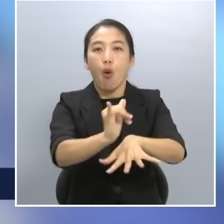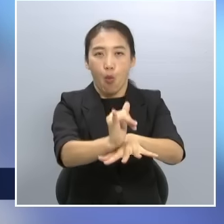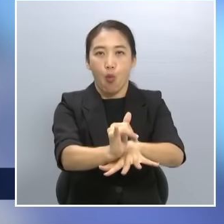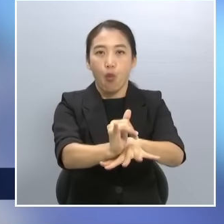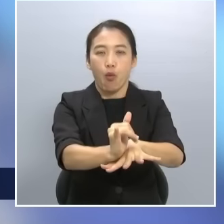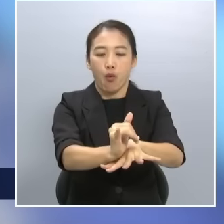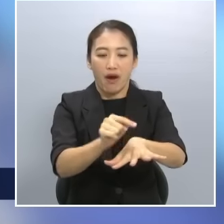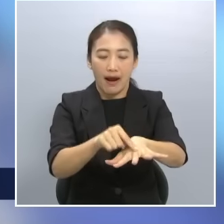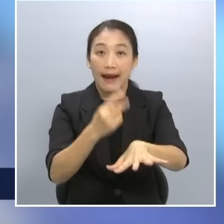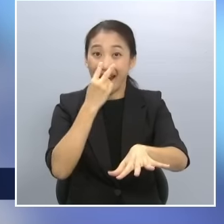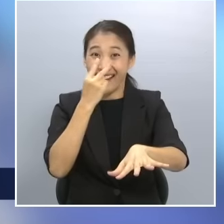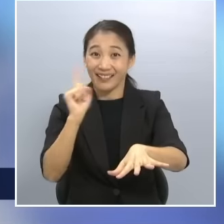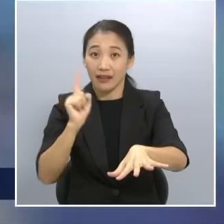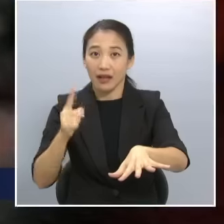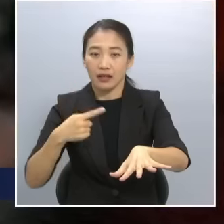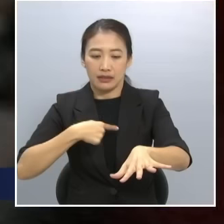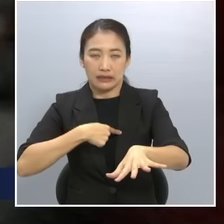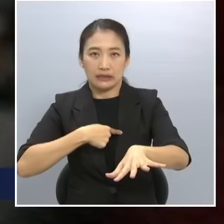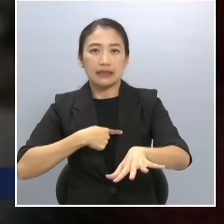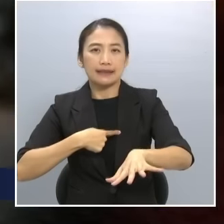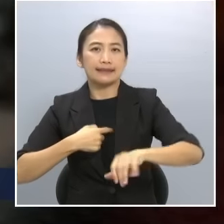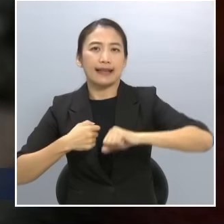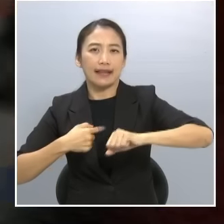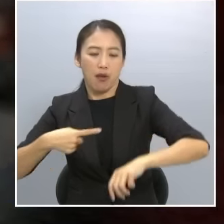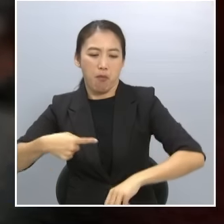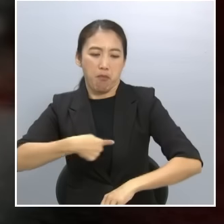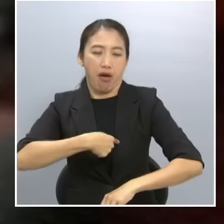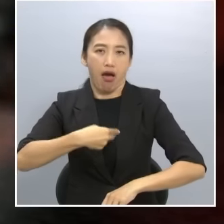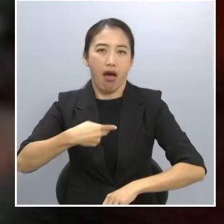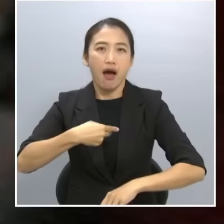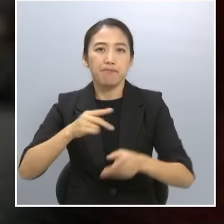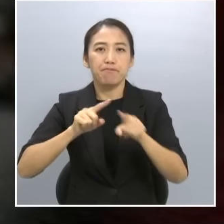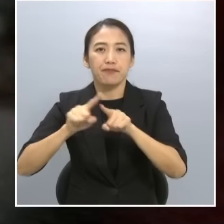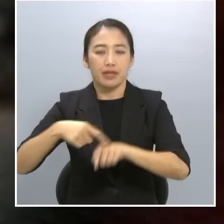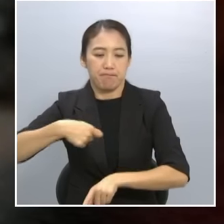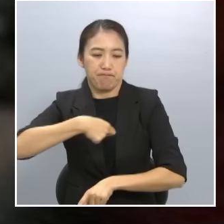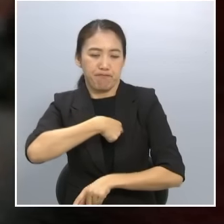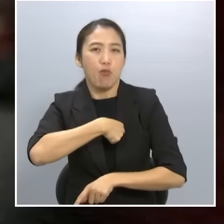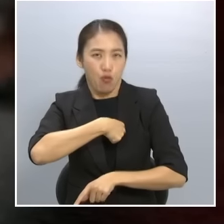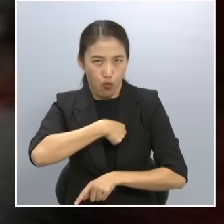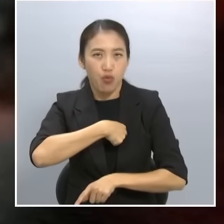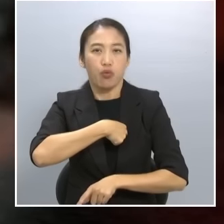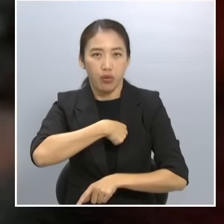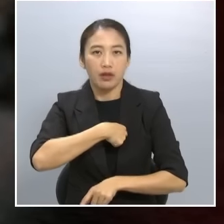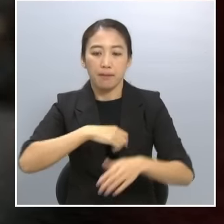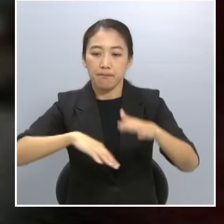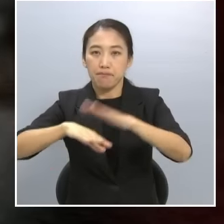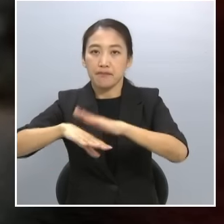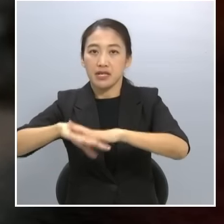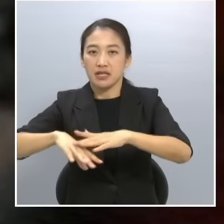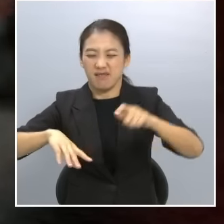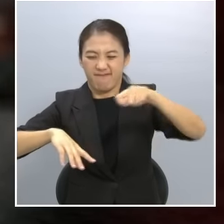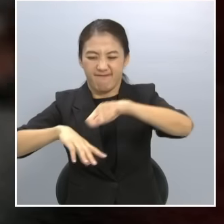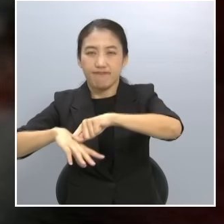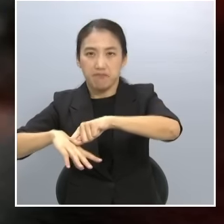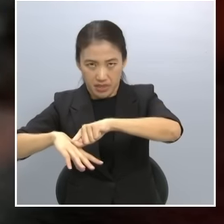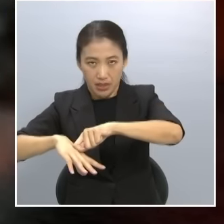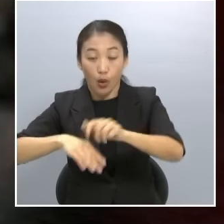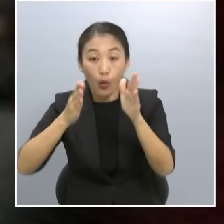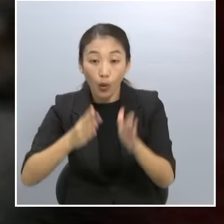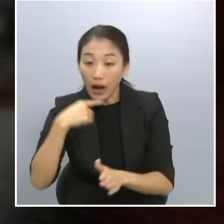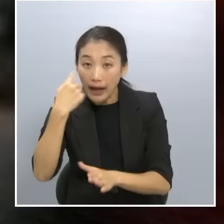าอกด้านซ้ายแล้วก็บริเวณที่มือด้านขวาด้วยคนก่อเหตุครับไม่ใช่ใครที่ไหนครับเป็นแม่ยายของผู้ตายเนี่ยแหละ